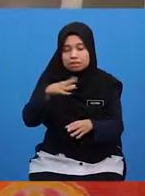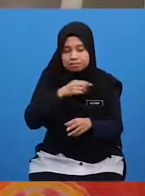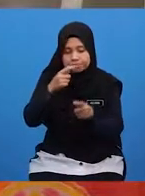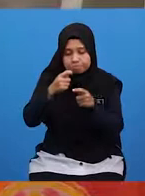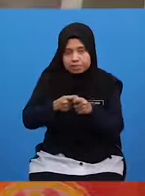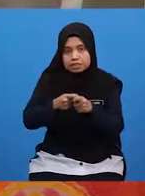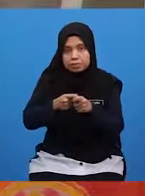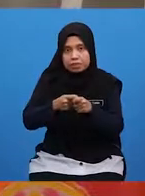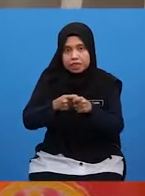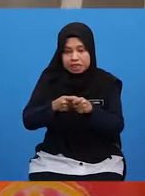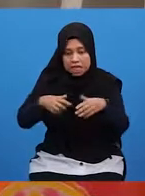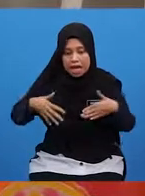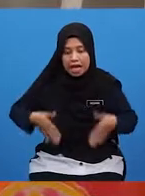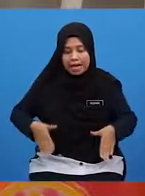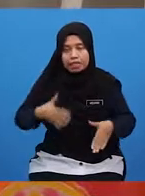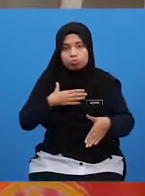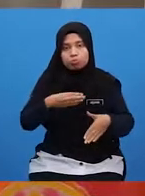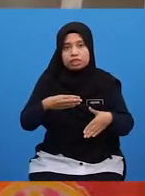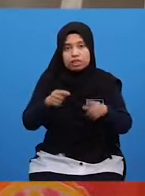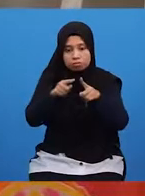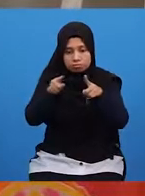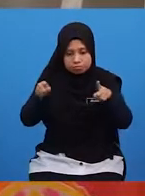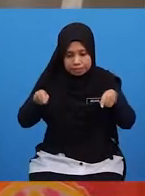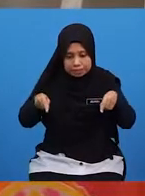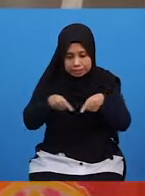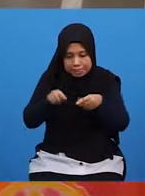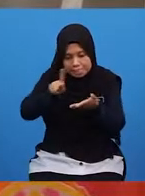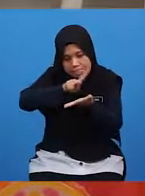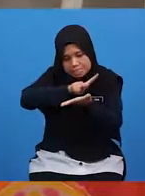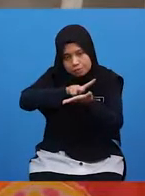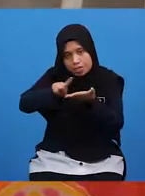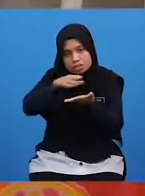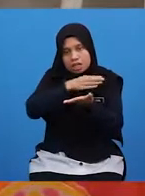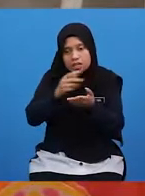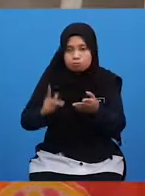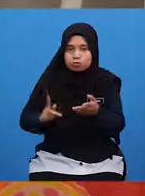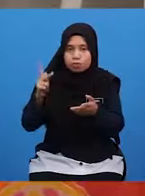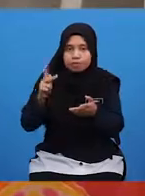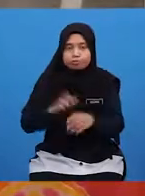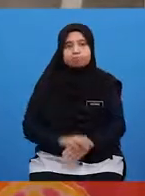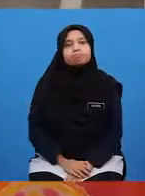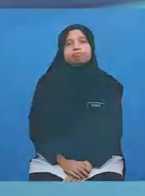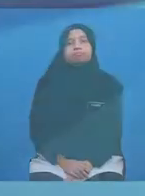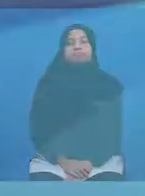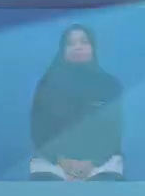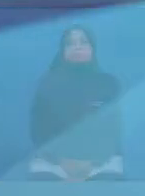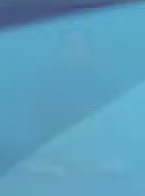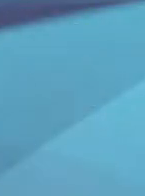menetapkan kain putih pada pemidang kayu dengan kemas dan kuat.